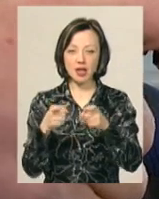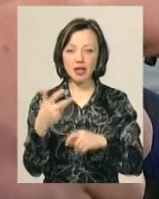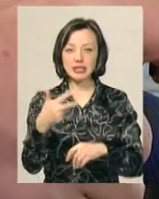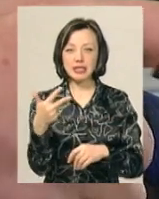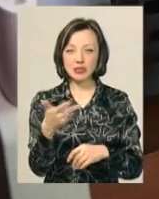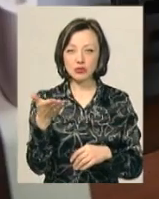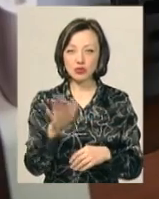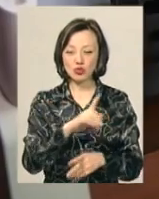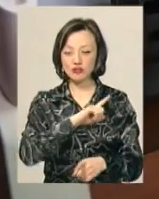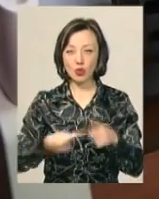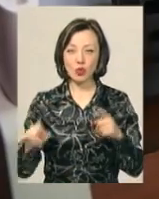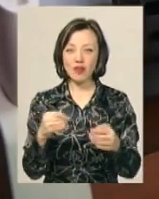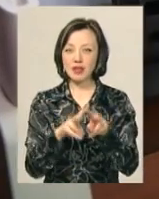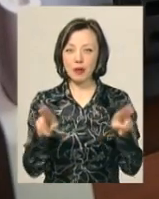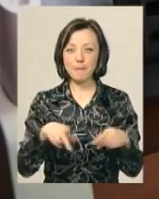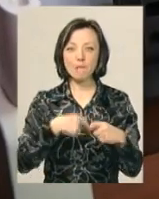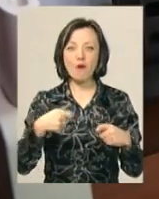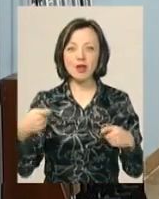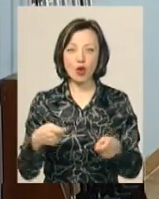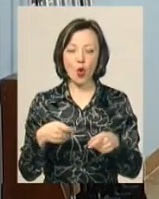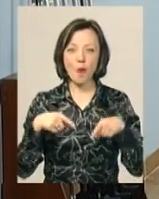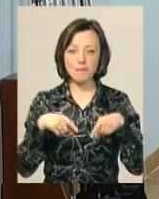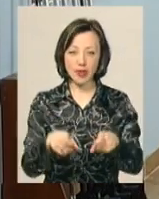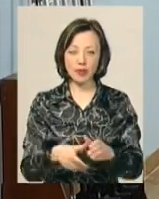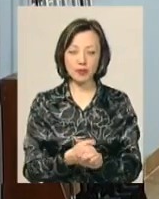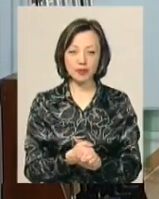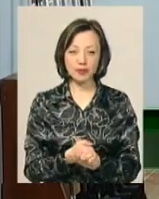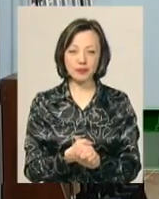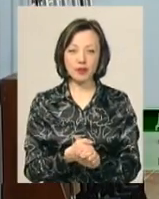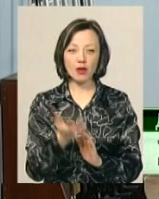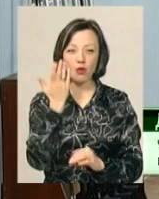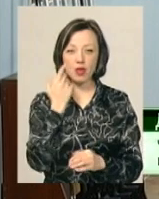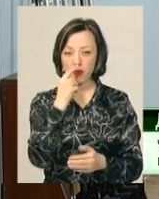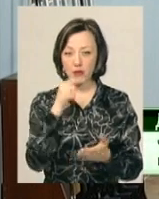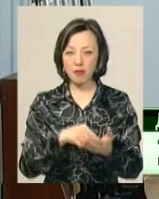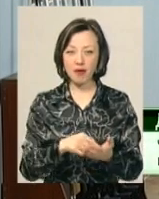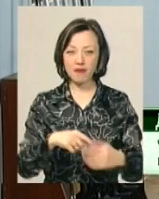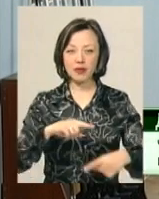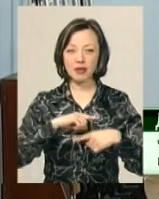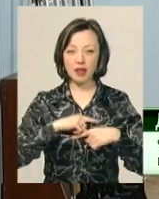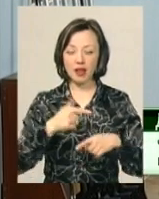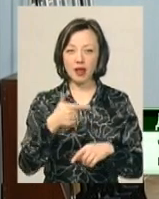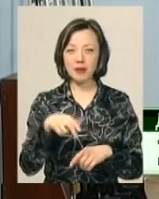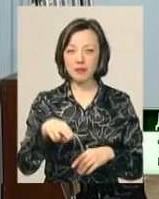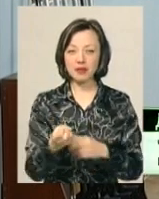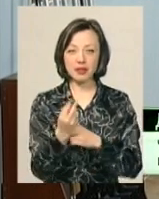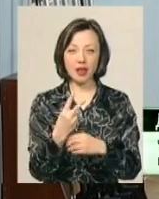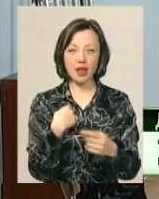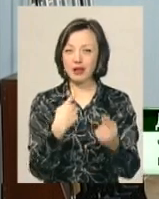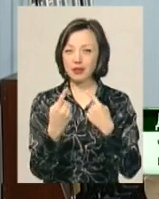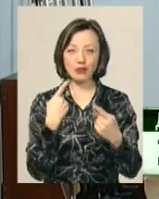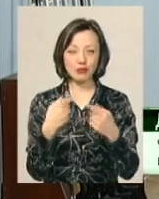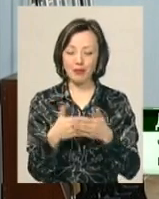30 пострілів швидкого і стільки ж повільного бігу. Коли я попав в фінал на ГП-12, то перед фіналом я ні з ким не